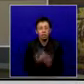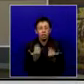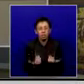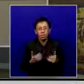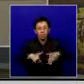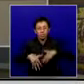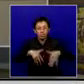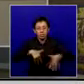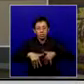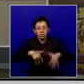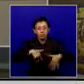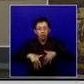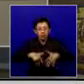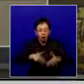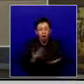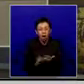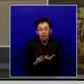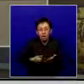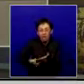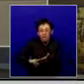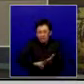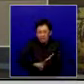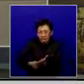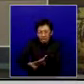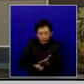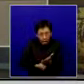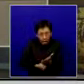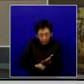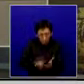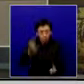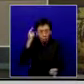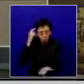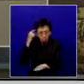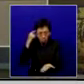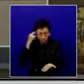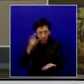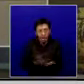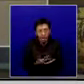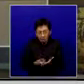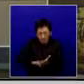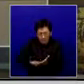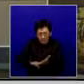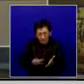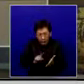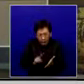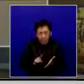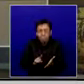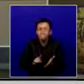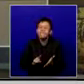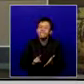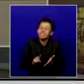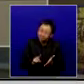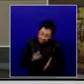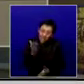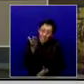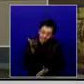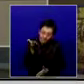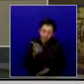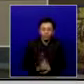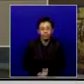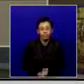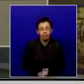ชาชนส่วนใหญ่เนี่ยเป็นหนี้ท่วมท่านนายกรู้บ้างไหมเขาเป็นหนี้ท่วมเพราะฝีมือน้ำมือของท่านและ